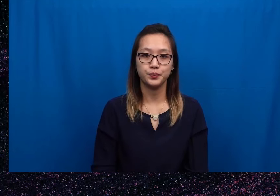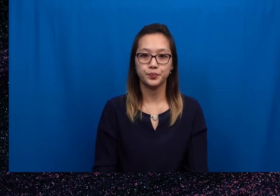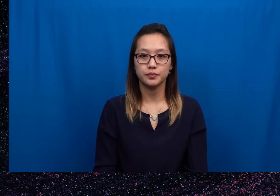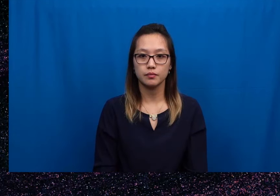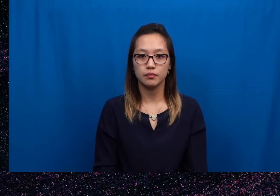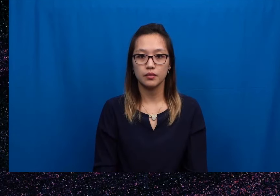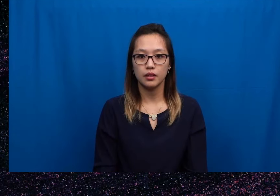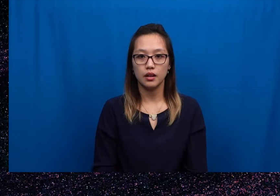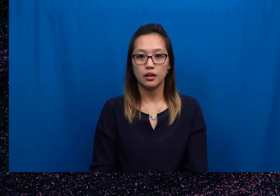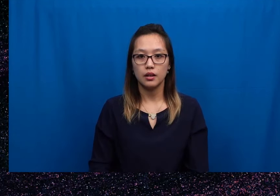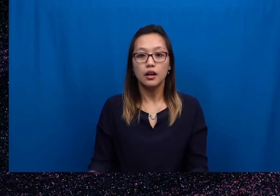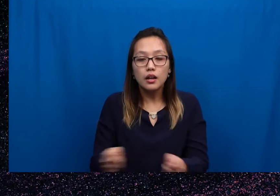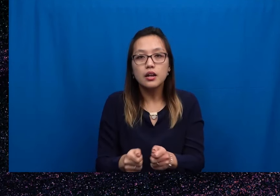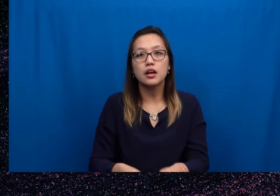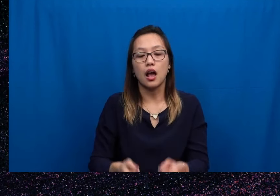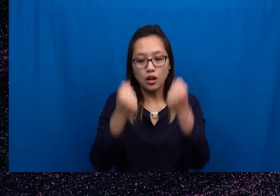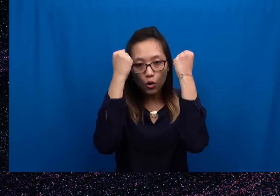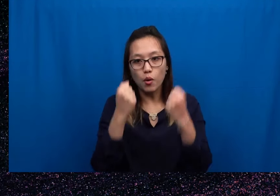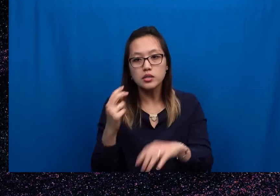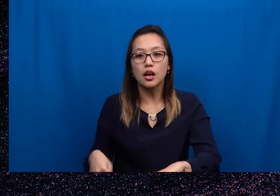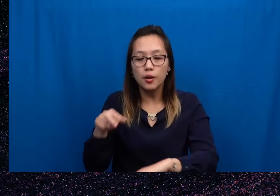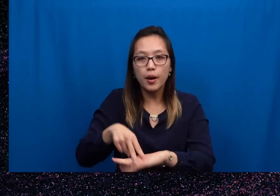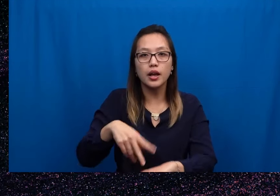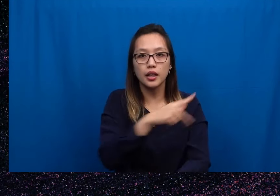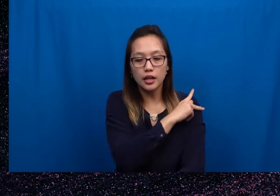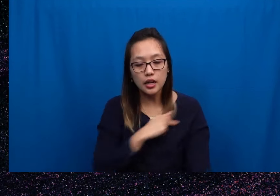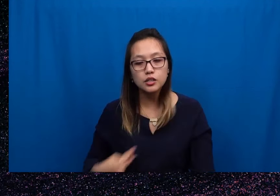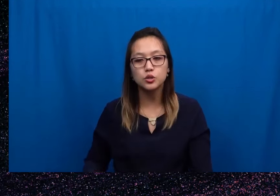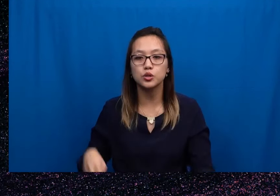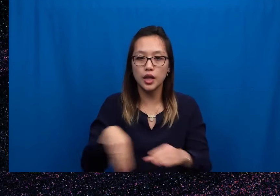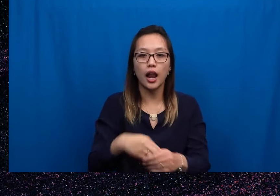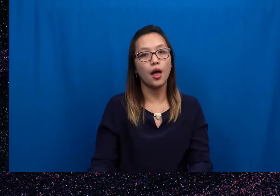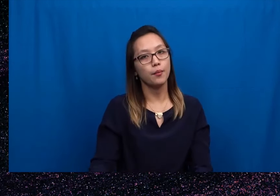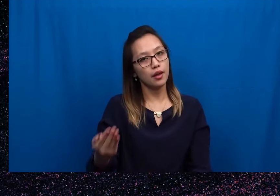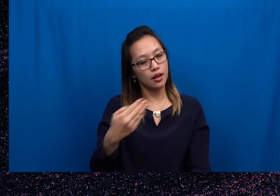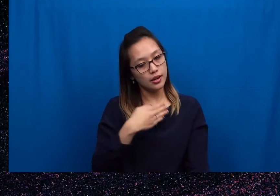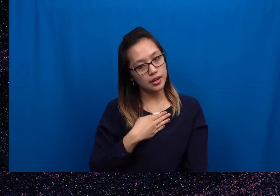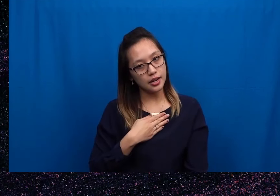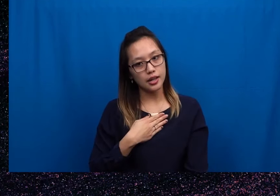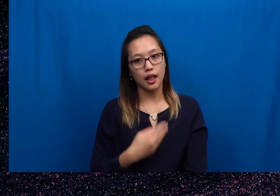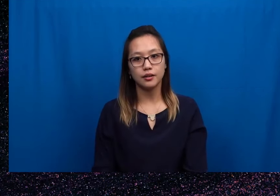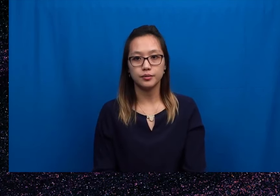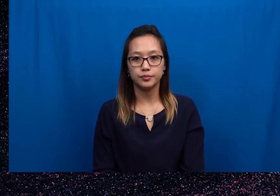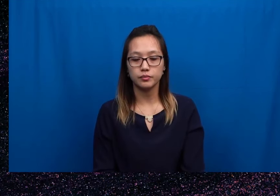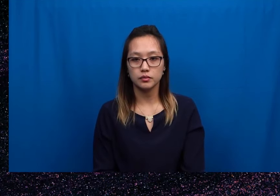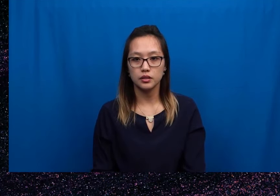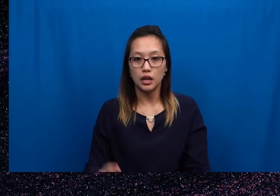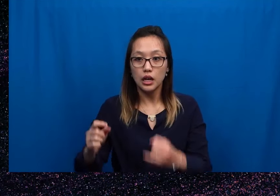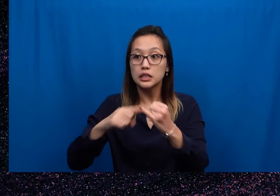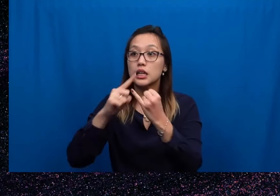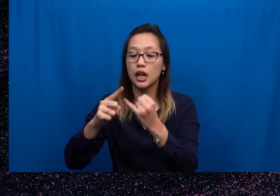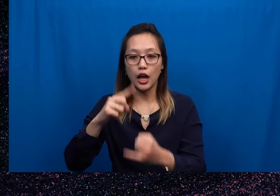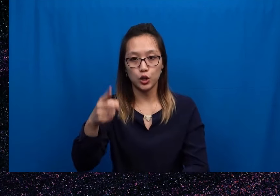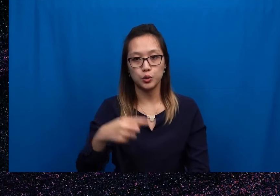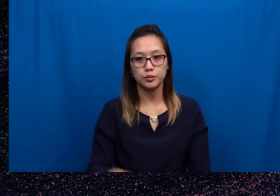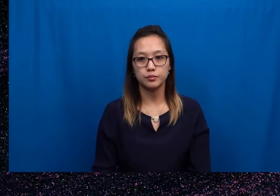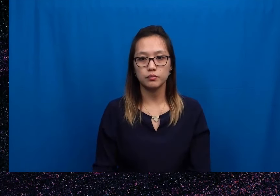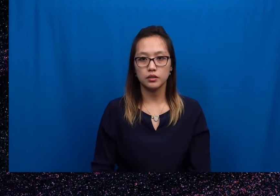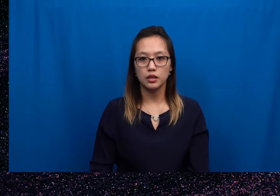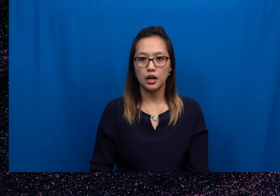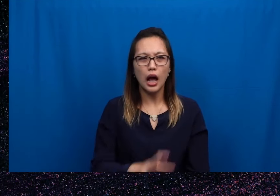kebangkitan Kristus di dalam diri kita. Setelah saudara melakukan pertobatan itu, cari